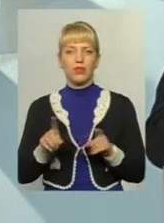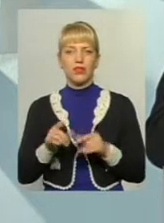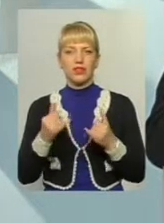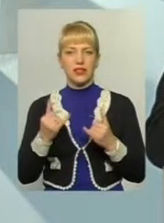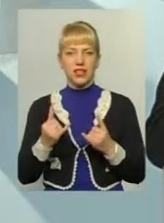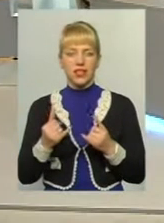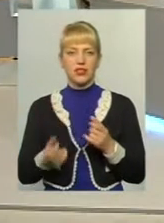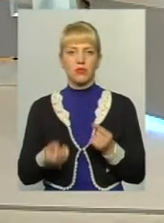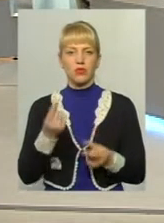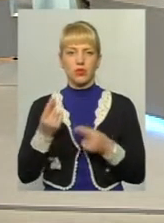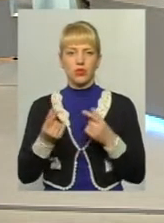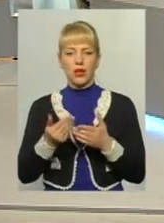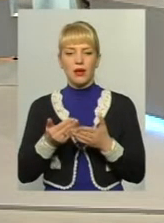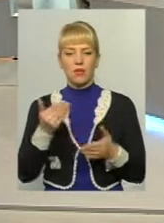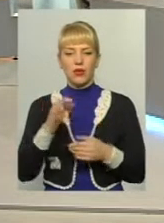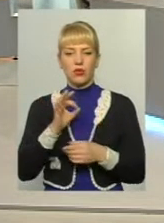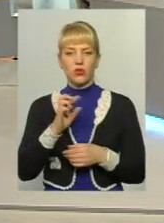власне,